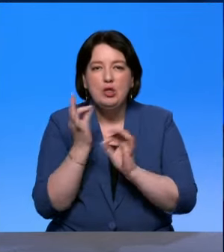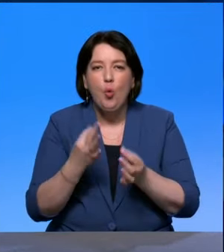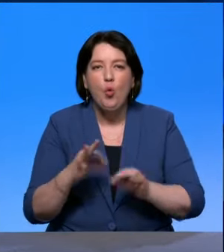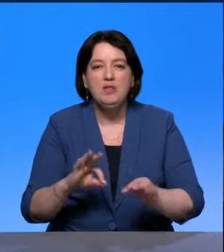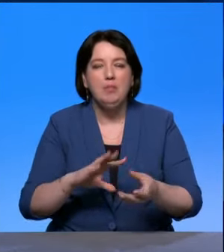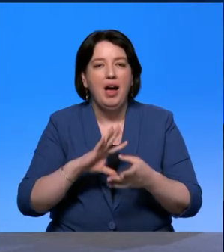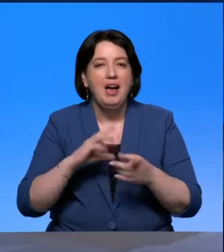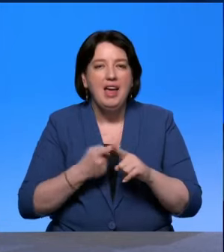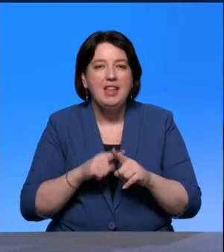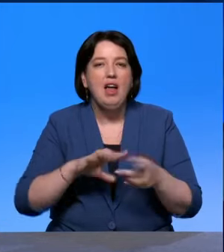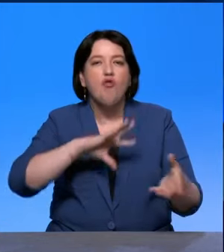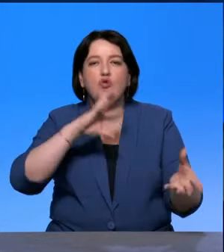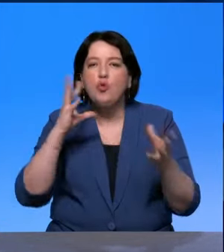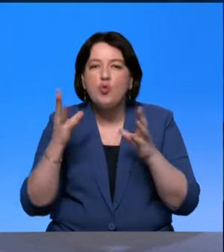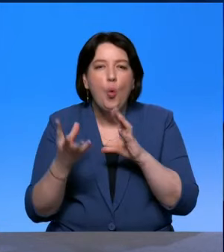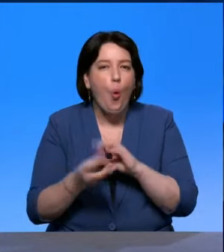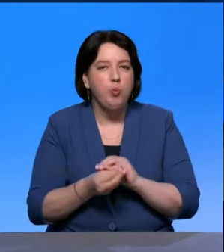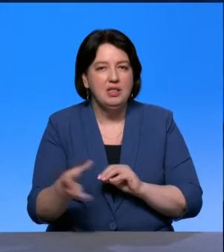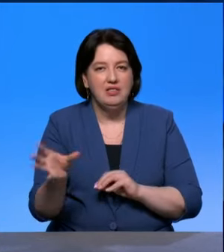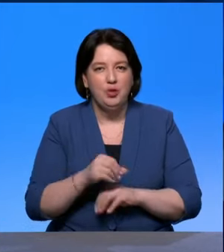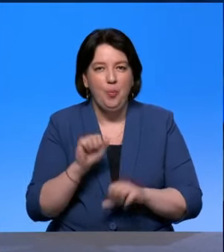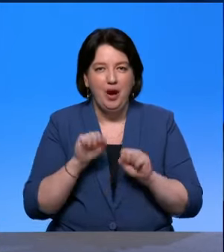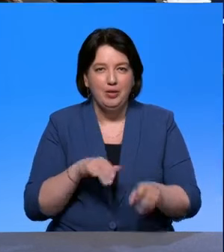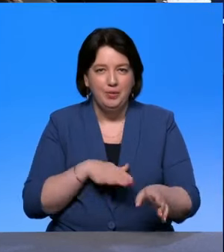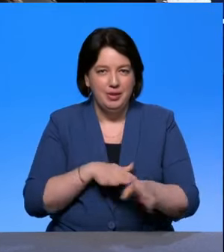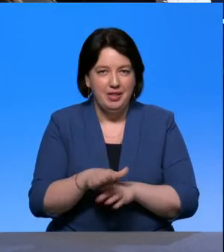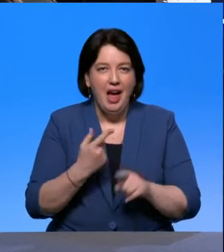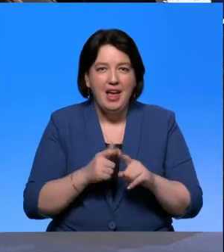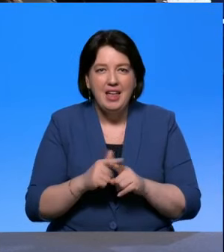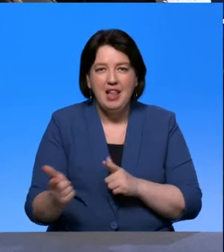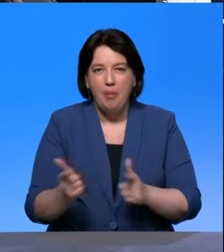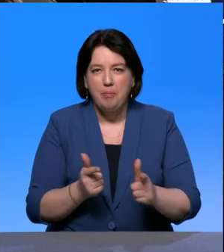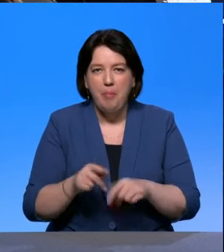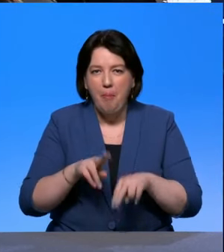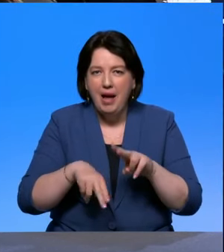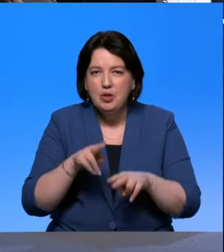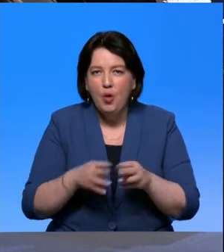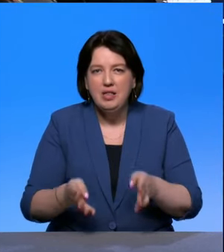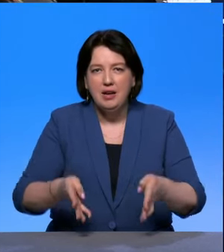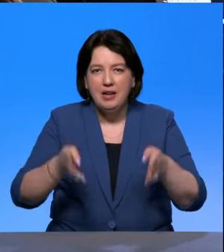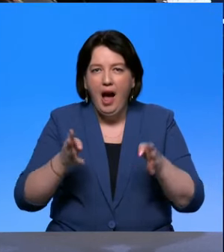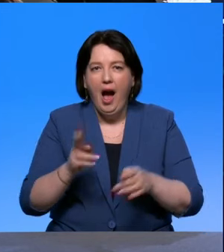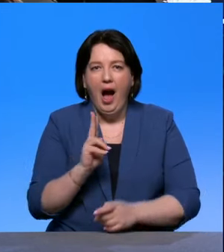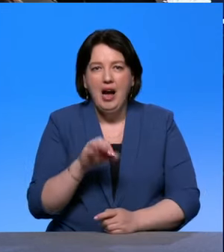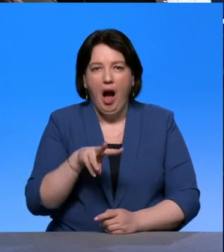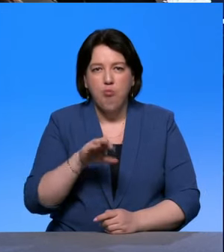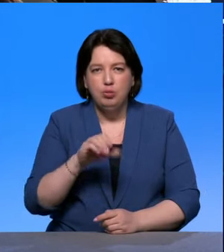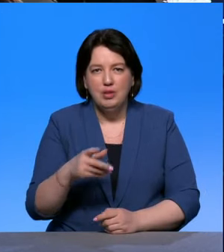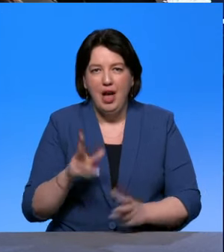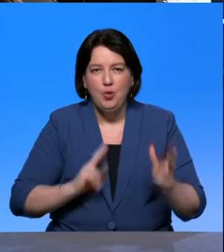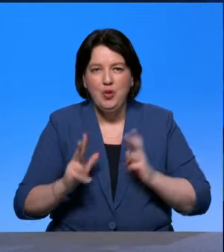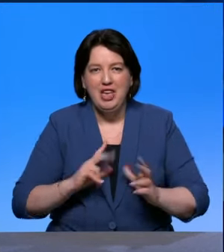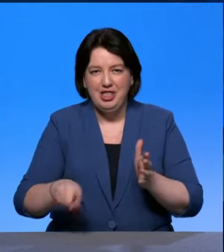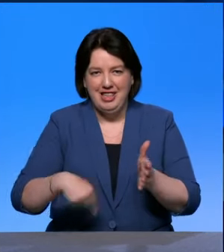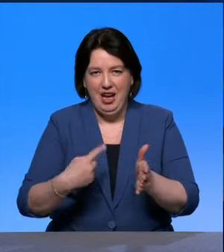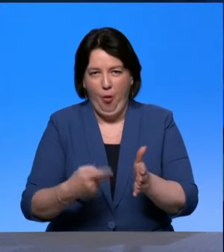бы происходить. Это вот создание кампусов. У нас же существует целая программа сейчас поддержки